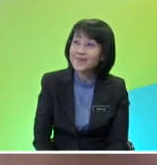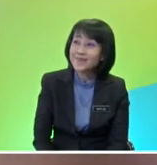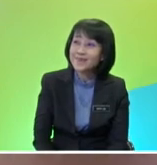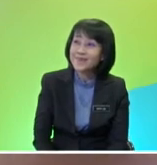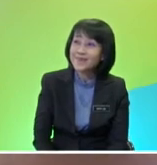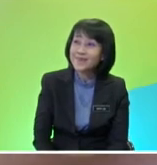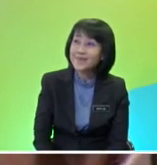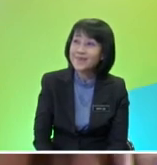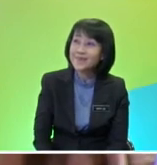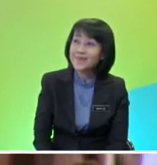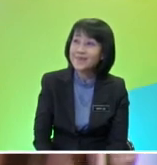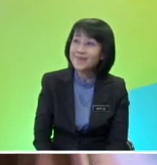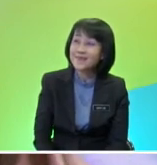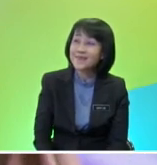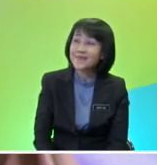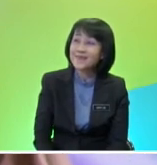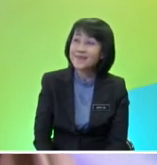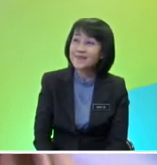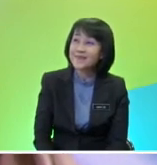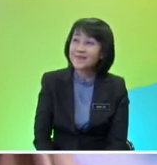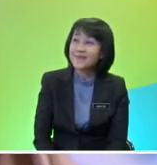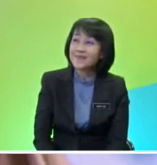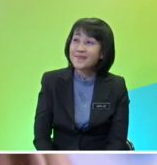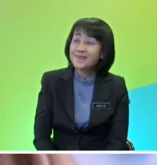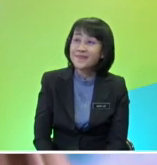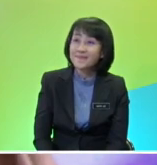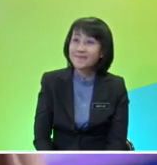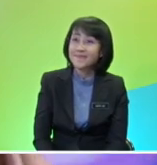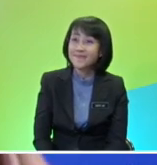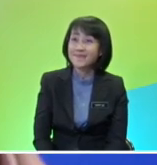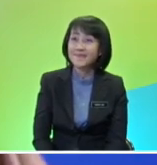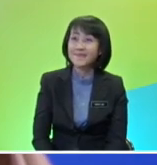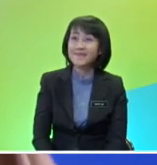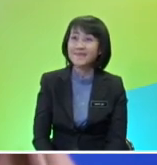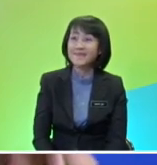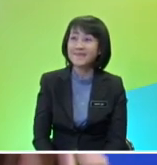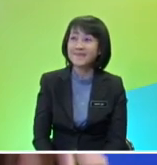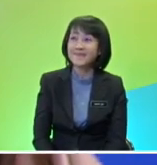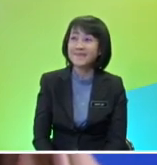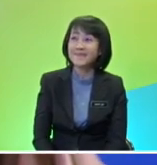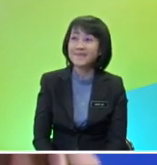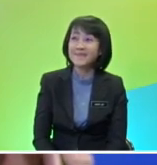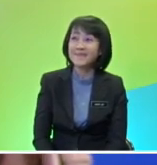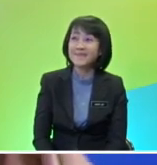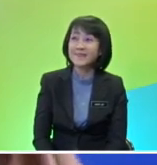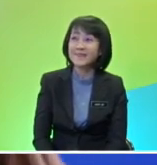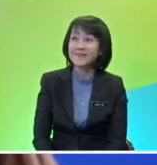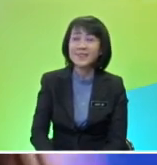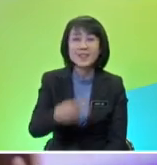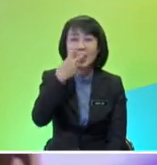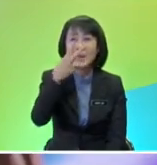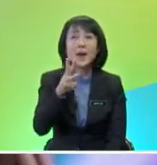Okey. Lepas tu ni nampak ni yang ketiga yang ni. Yang ketiga. Satu, dua, tiga. Sap. Nampaknya air tak